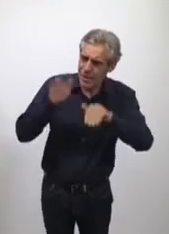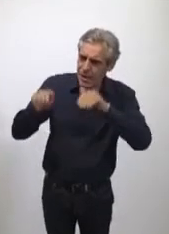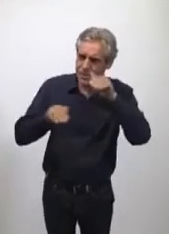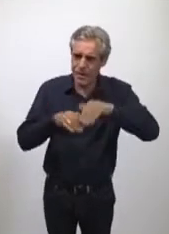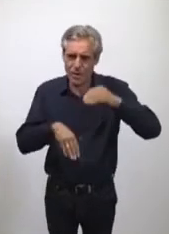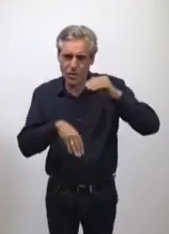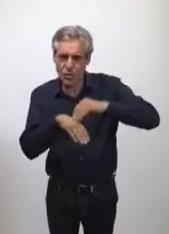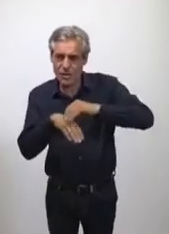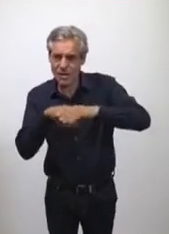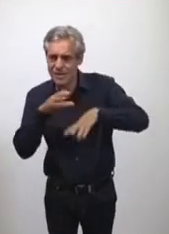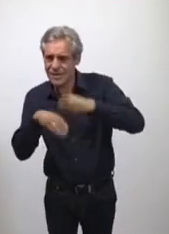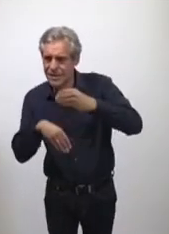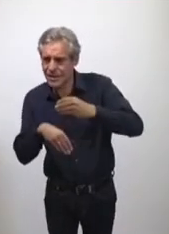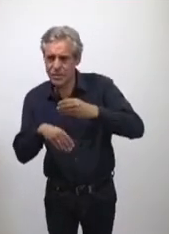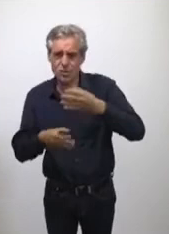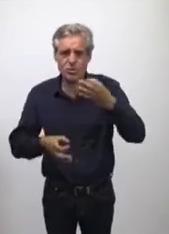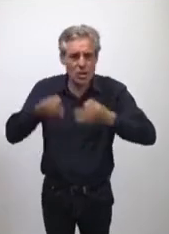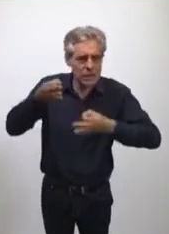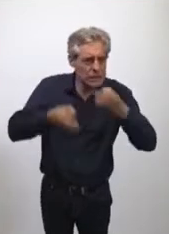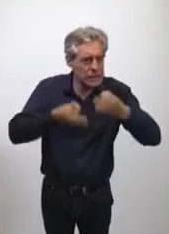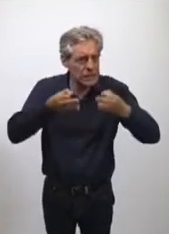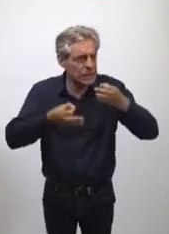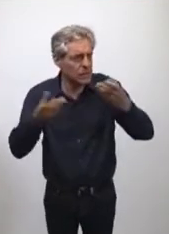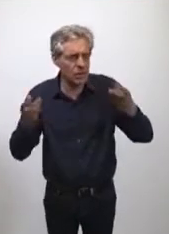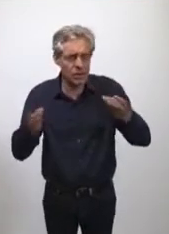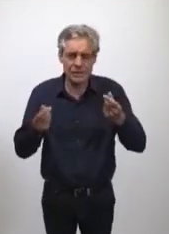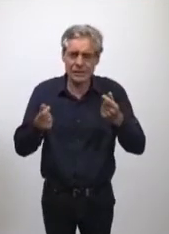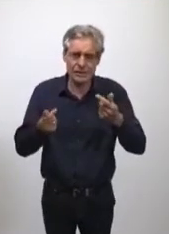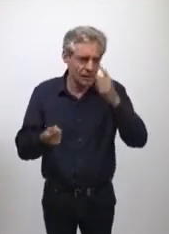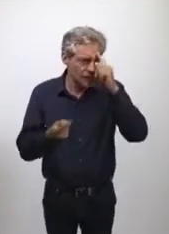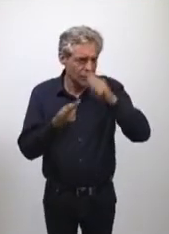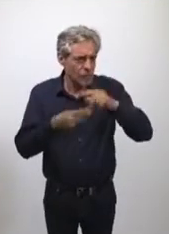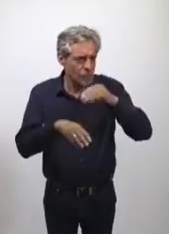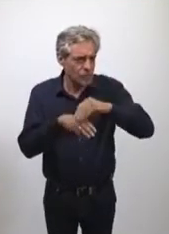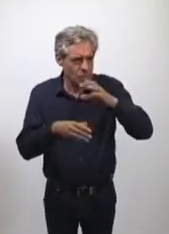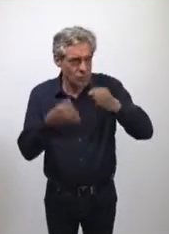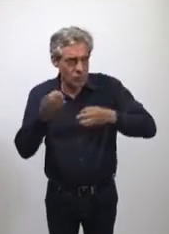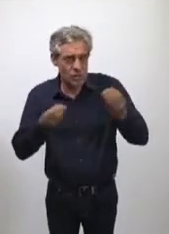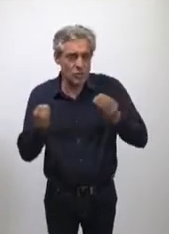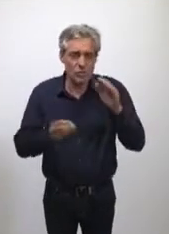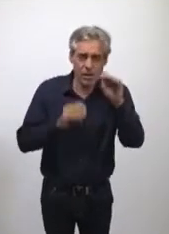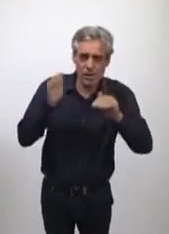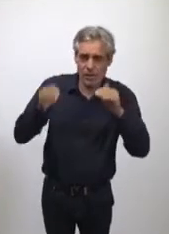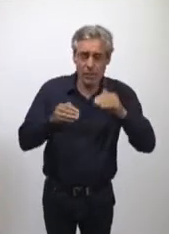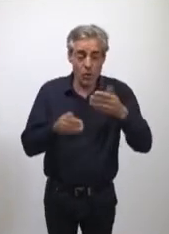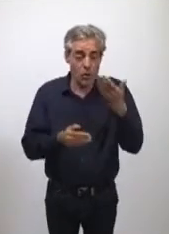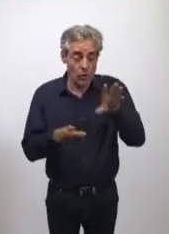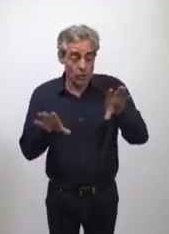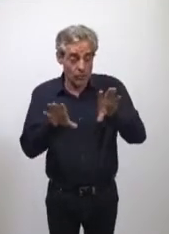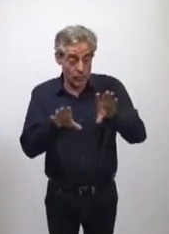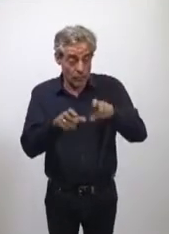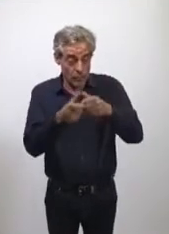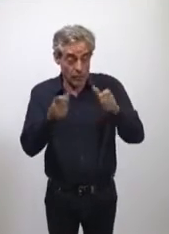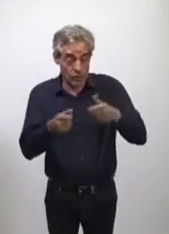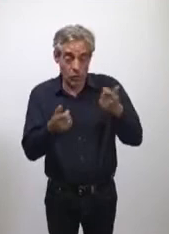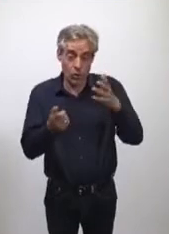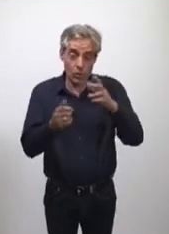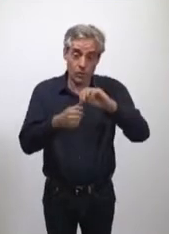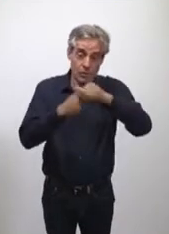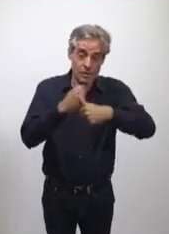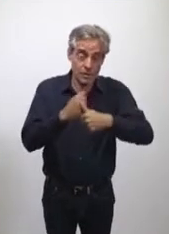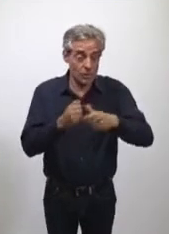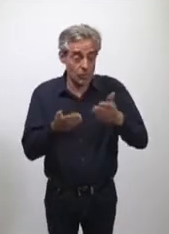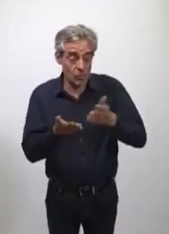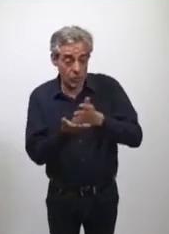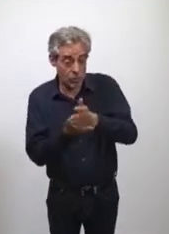conseils extérieurs, dont juridiques, dont sur des opérateurs qui pouvaient nous apporter d'autres typologies de